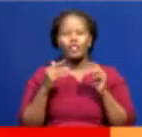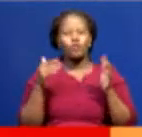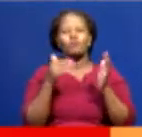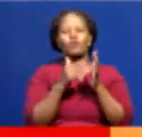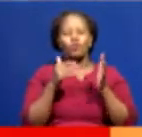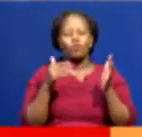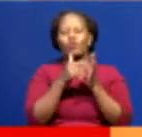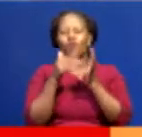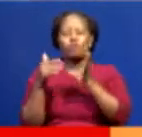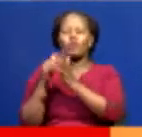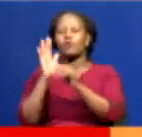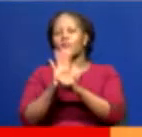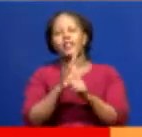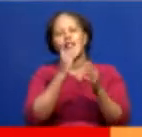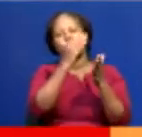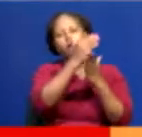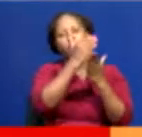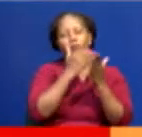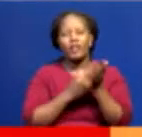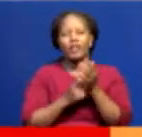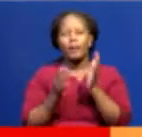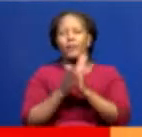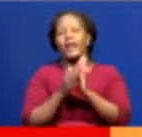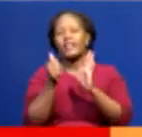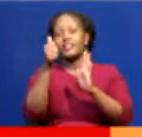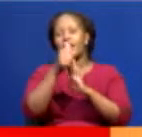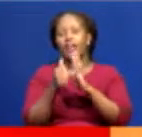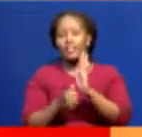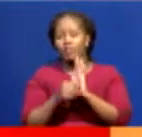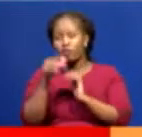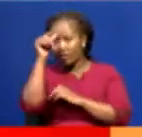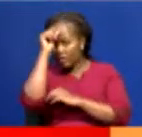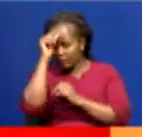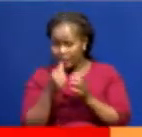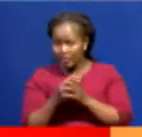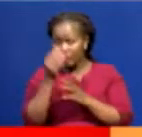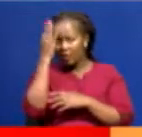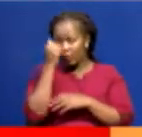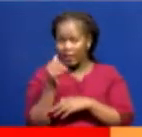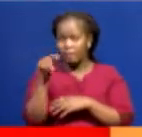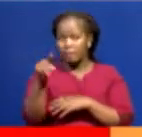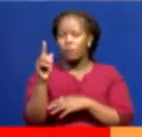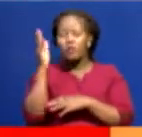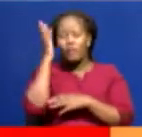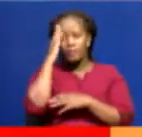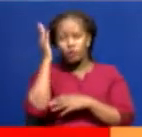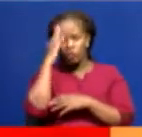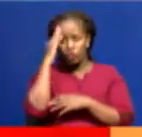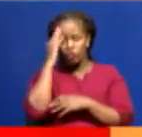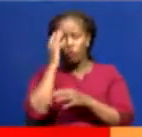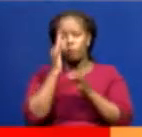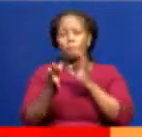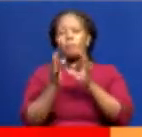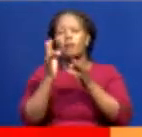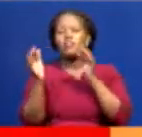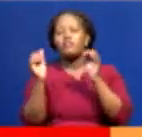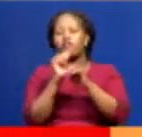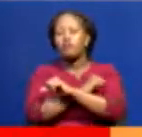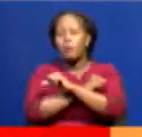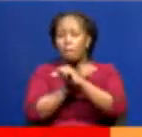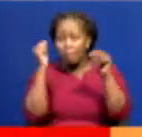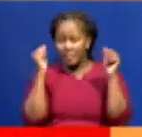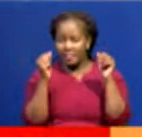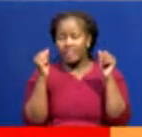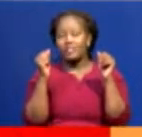zile programs na agenda za serikali, kwa sababu wanajua kwamba ikiwa Rais William Ruto ataweza kutimiza yale ahadi